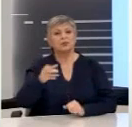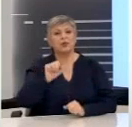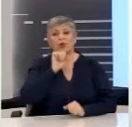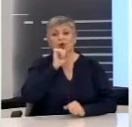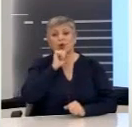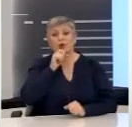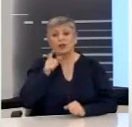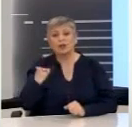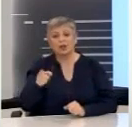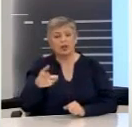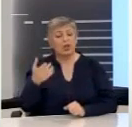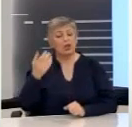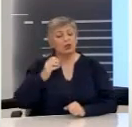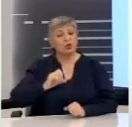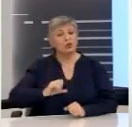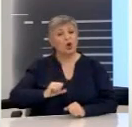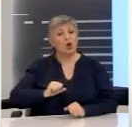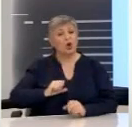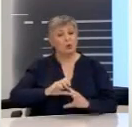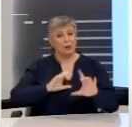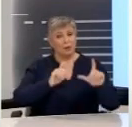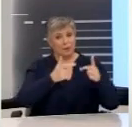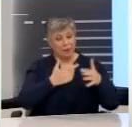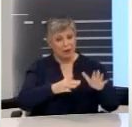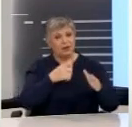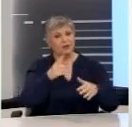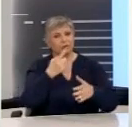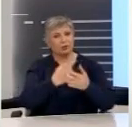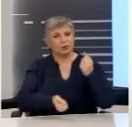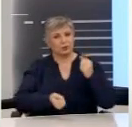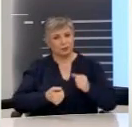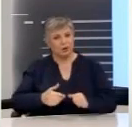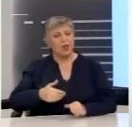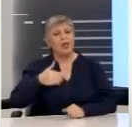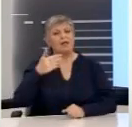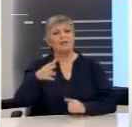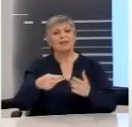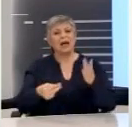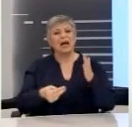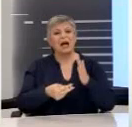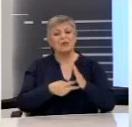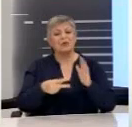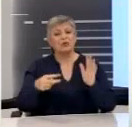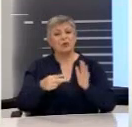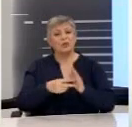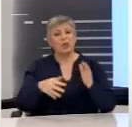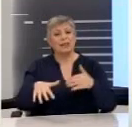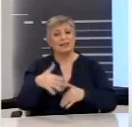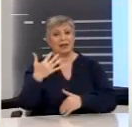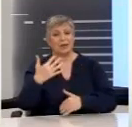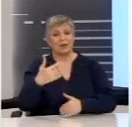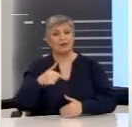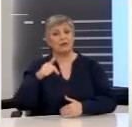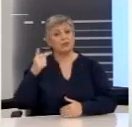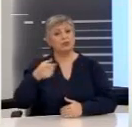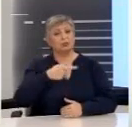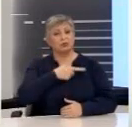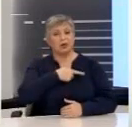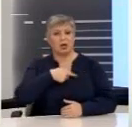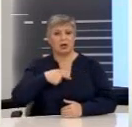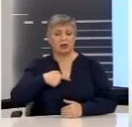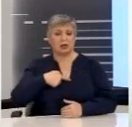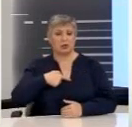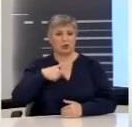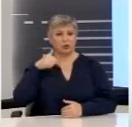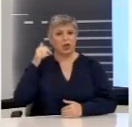Κοροπή. Αύγουστο 2015 ο Σερχάν Μπασκάλ, εκ των εγκεφάλων της διακίνησης σύμφωνα με την ελληνική δικαιοσύνη,